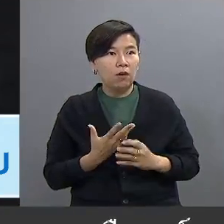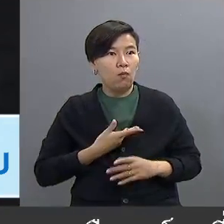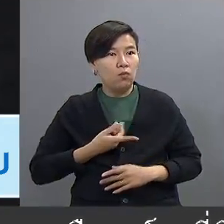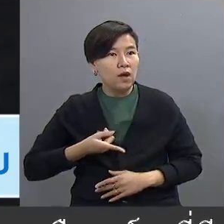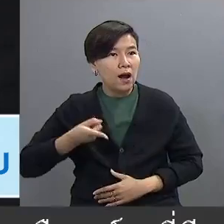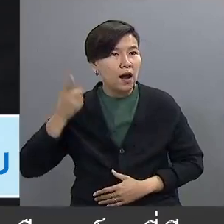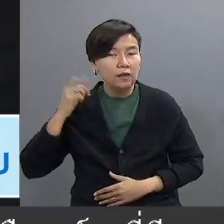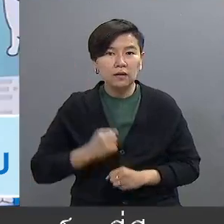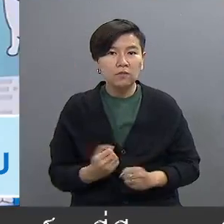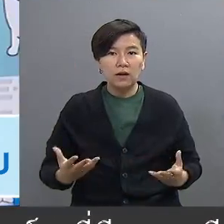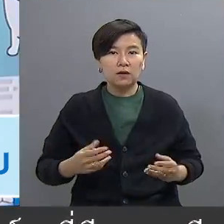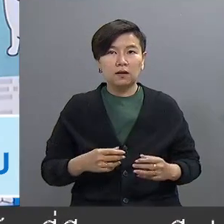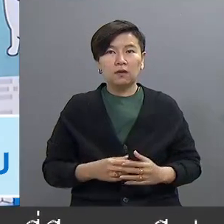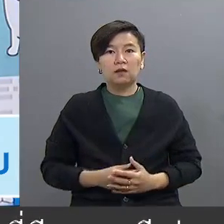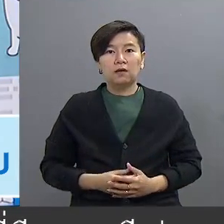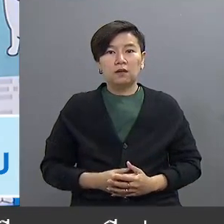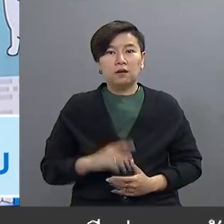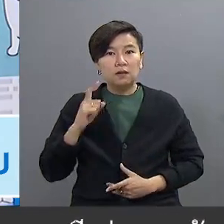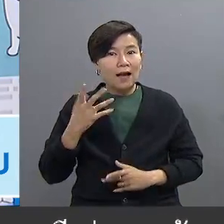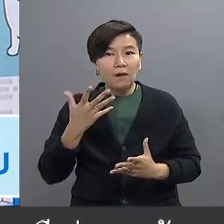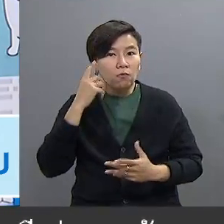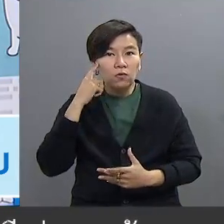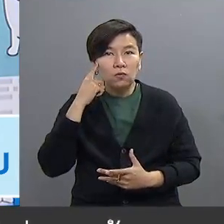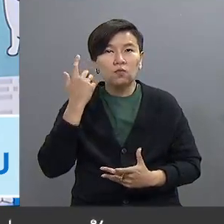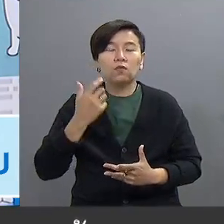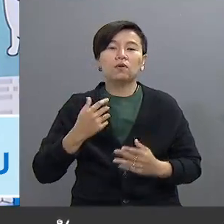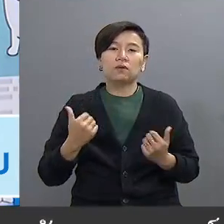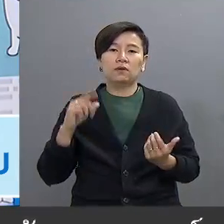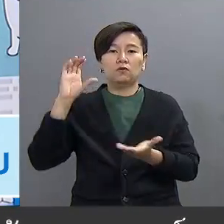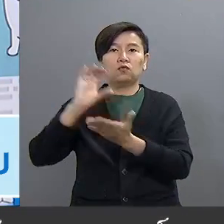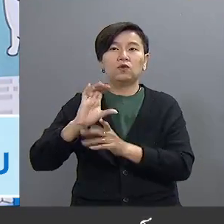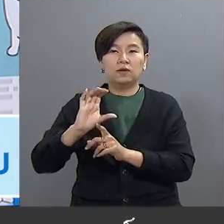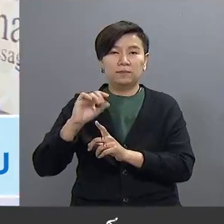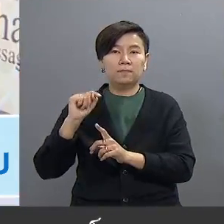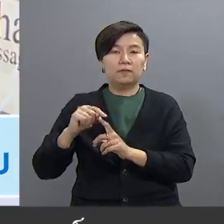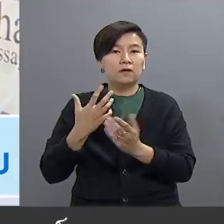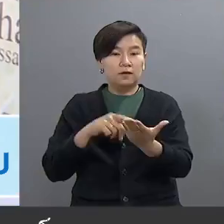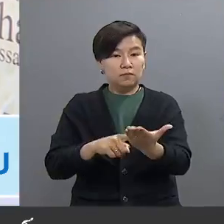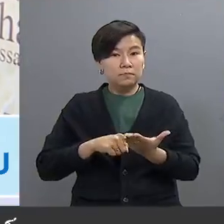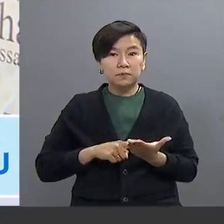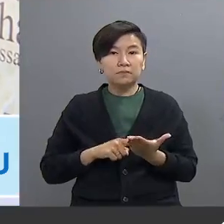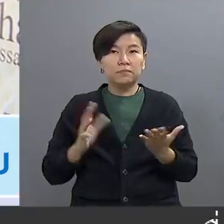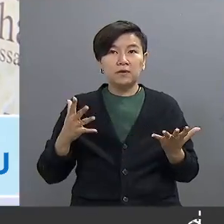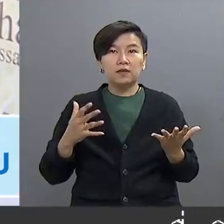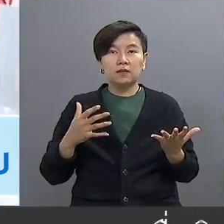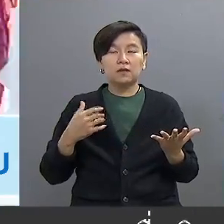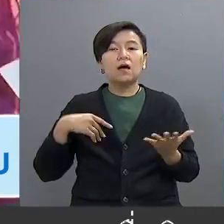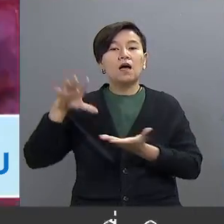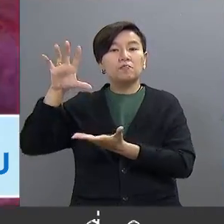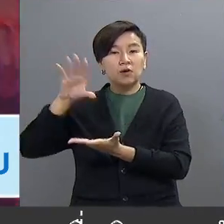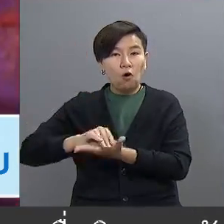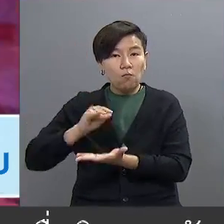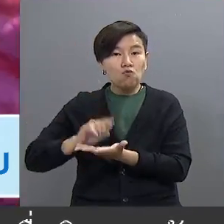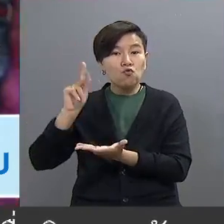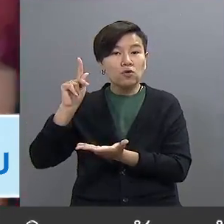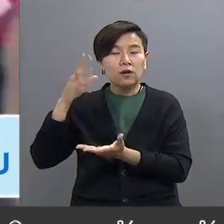คะขณะที่วันนี้กองทุนประกันวินาศภัยค่ะไม่ได้ออกมารับเรื่องนะแต่มีข้อมูลล่าสุดเมื่อวันที่5มิถุนายน